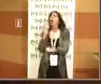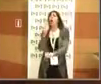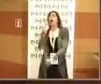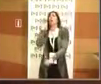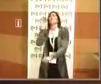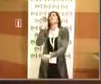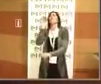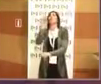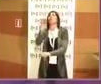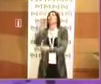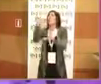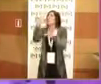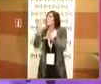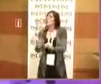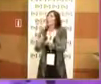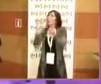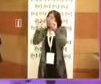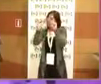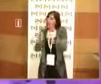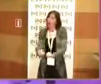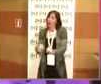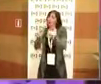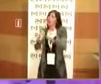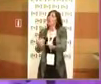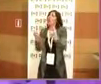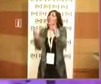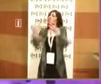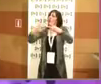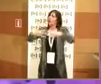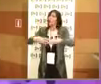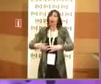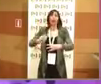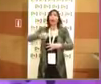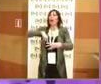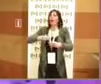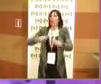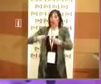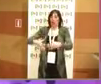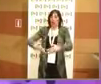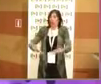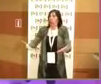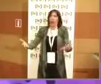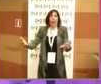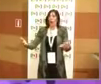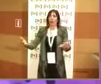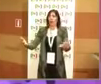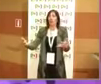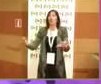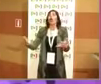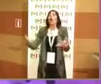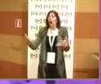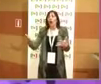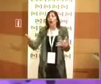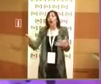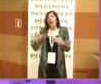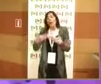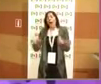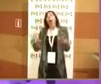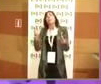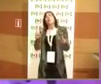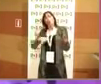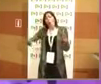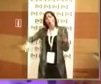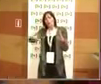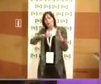una nuova possibile funzione che avevamo perso. Sta riaprendo uno spazio e a noi il compito